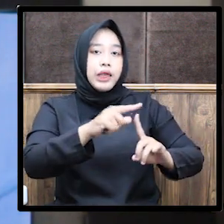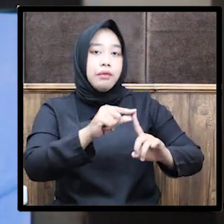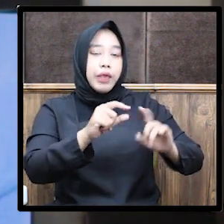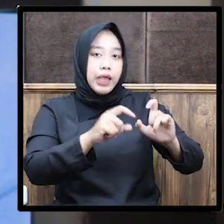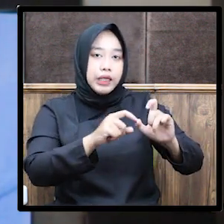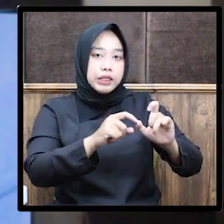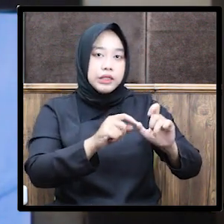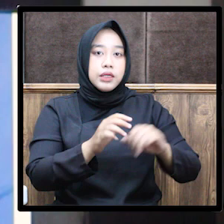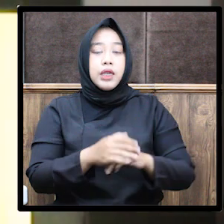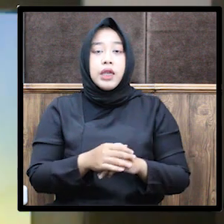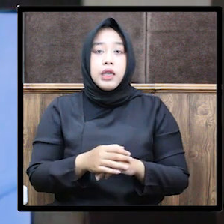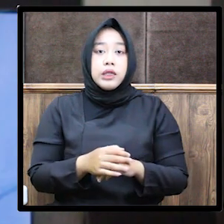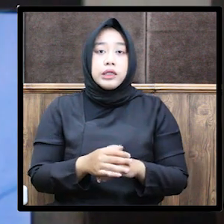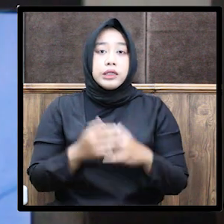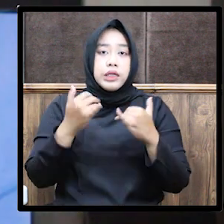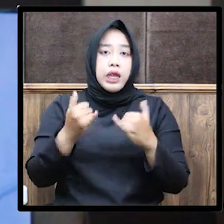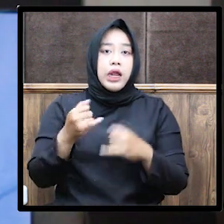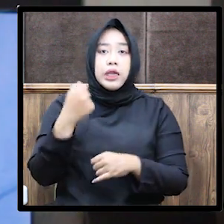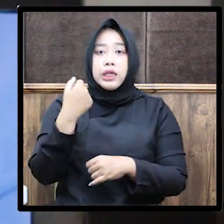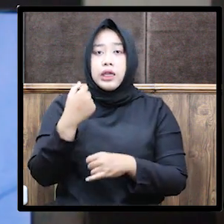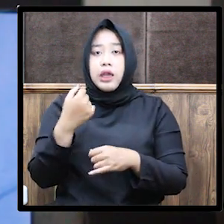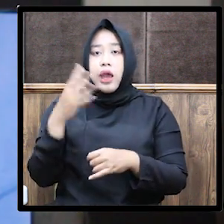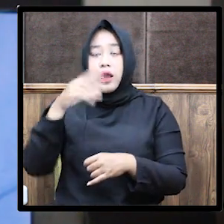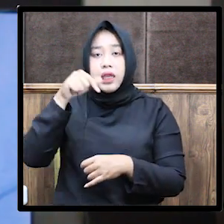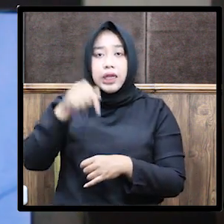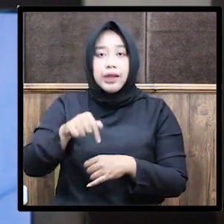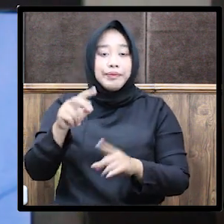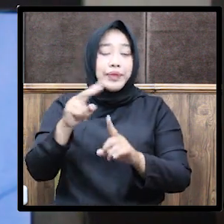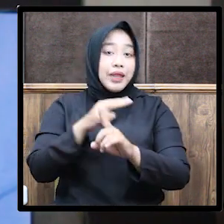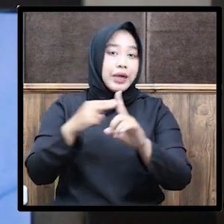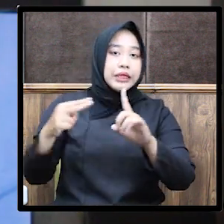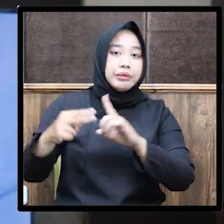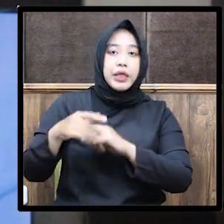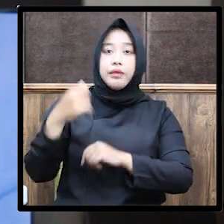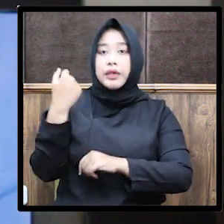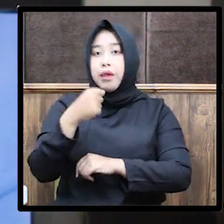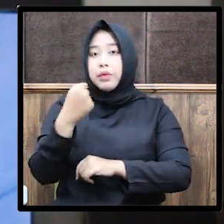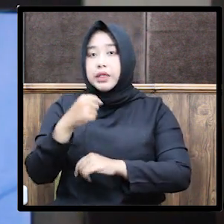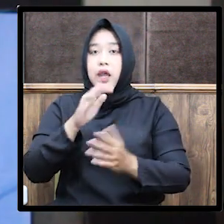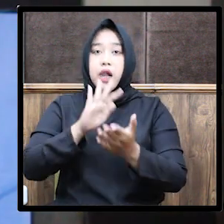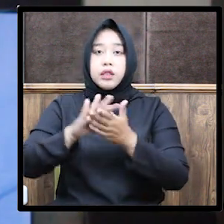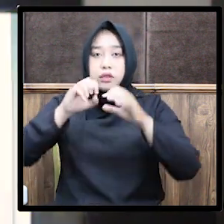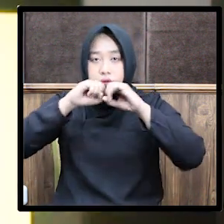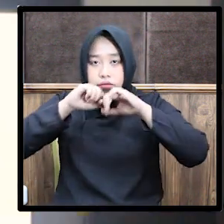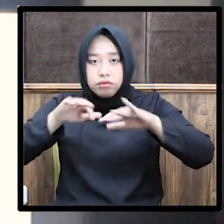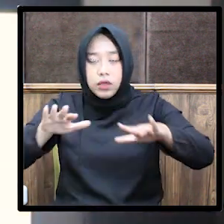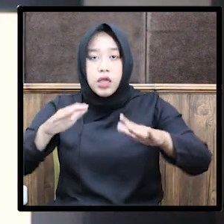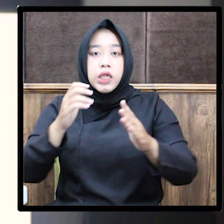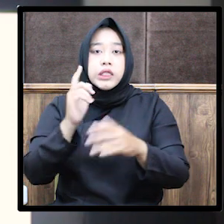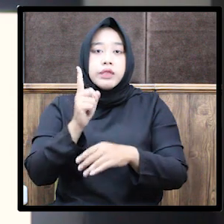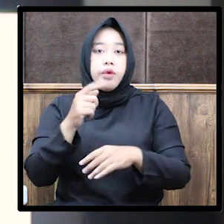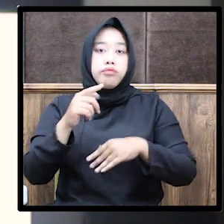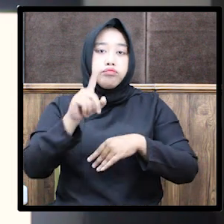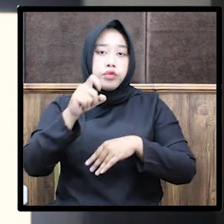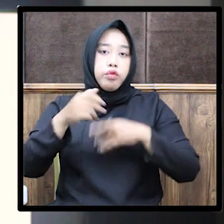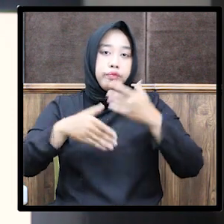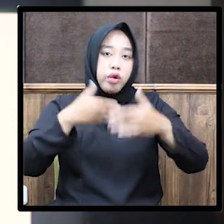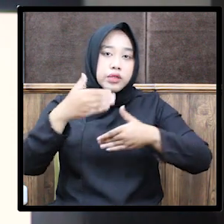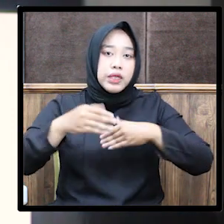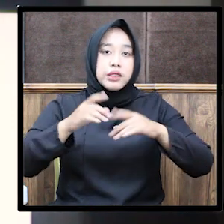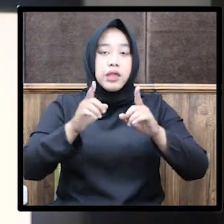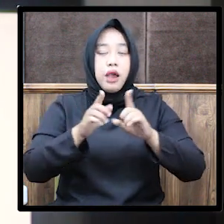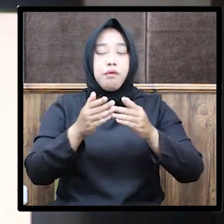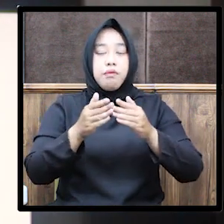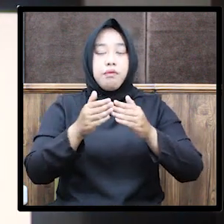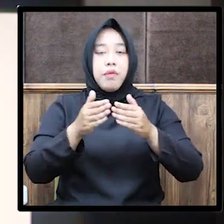karena sudah nggak mungkin lagi bicara di hari ini kan perspektif sudah nggak bisa kita sampaikan itu diskusi yang panjang, tapi sudah harus